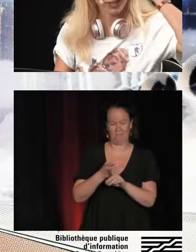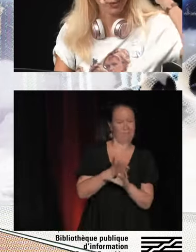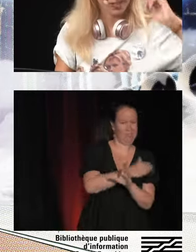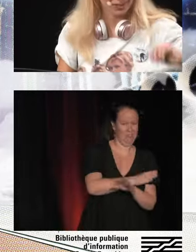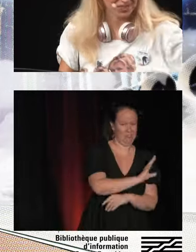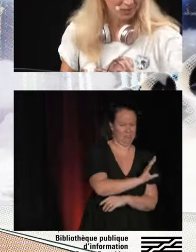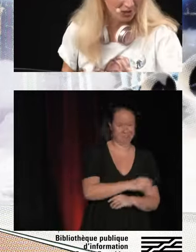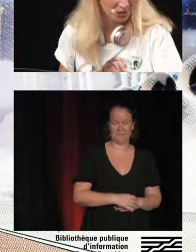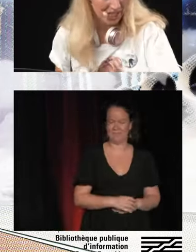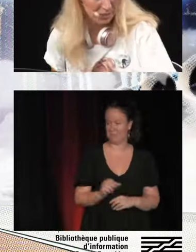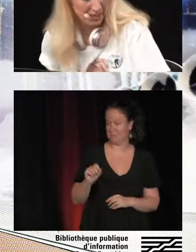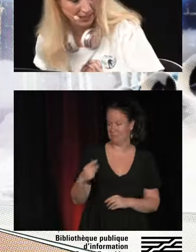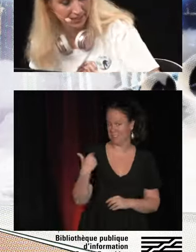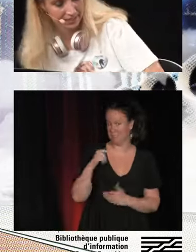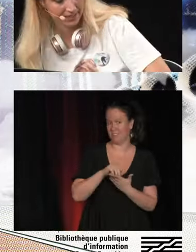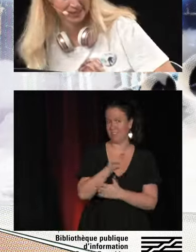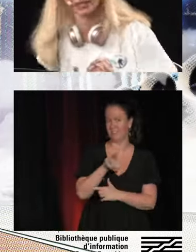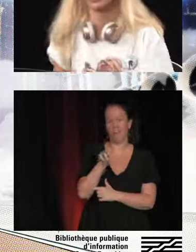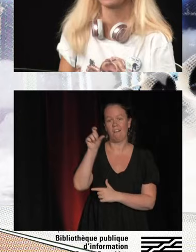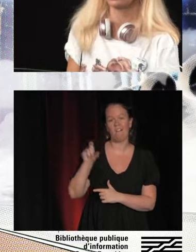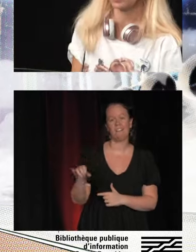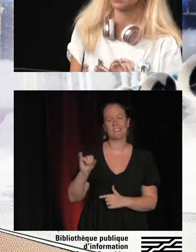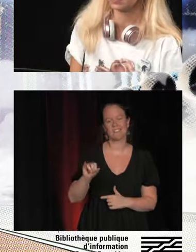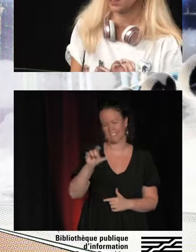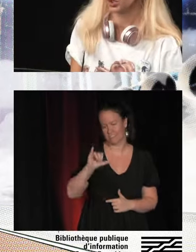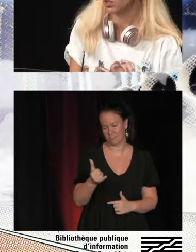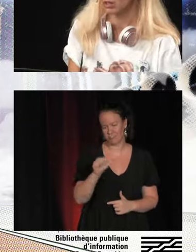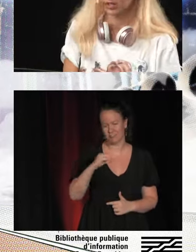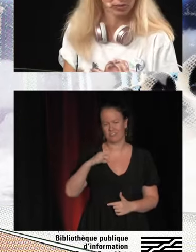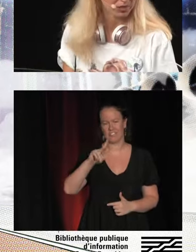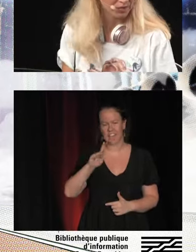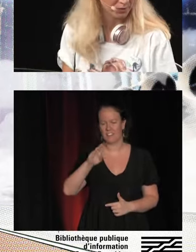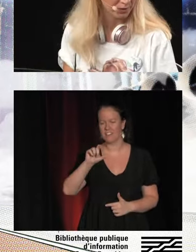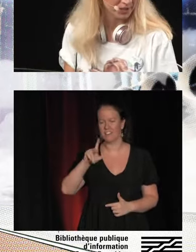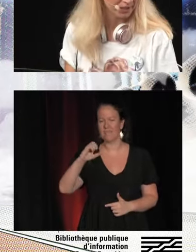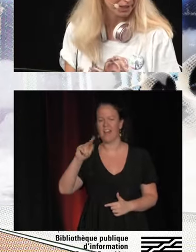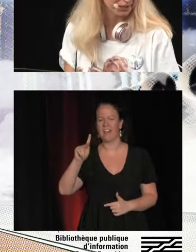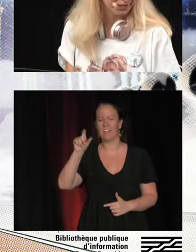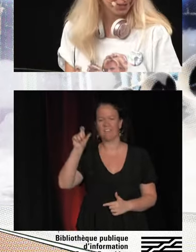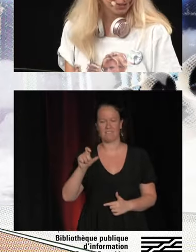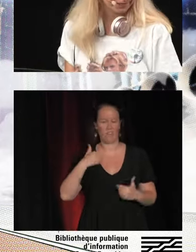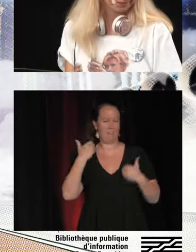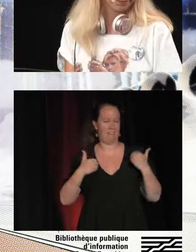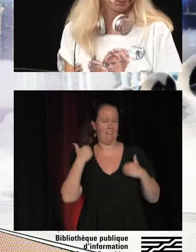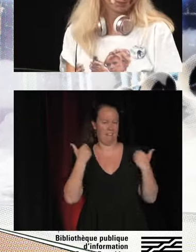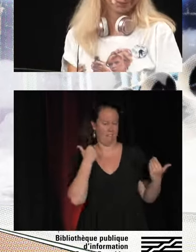2023. Dans la version anglaise, c'est notamment Jack Black qui l'a fait et qui fait un taf fantastique.